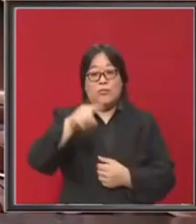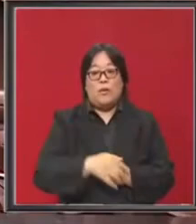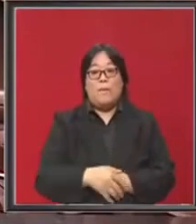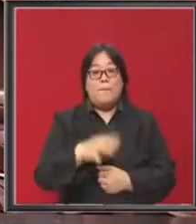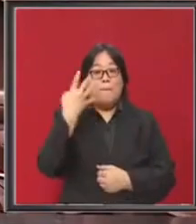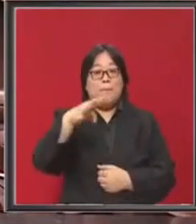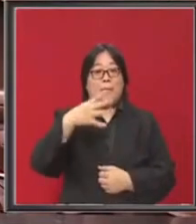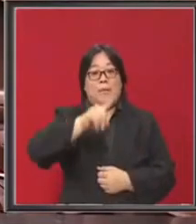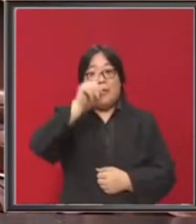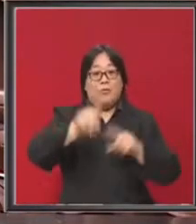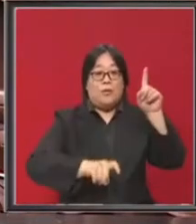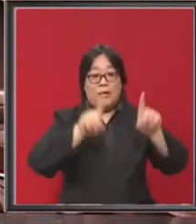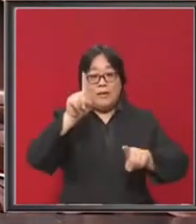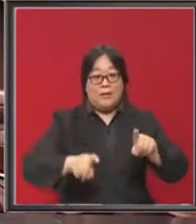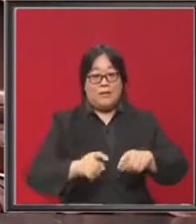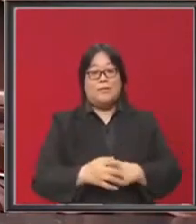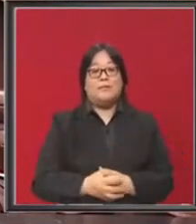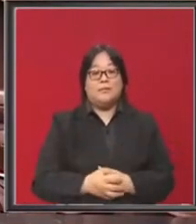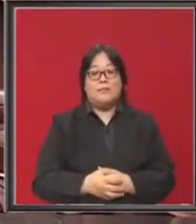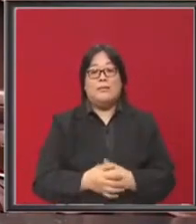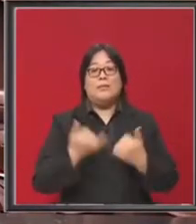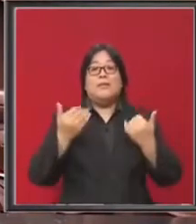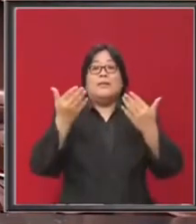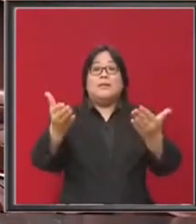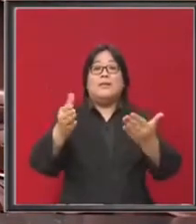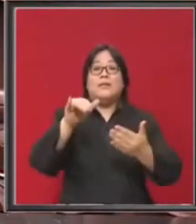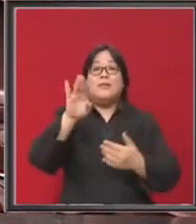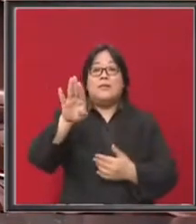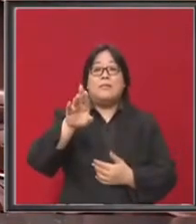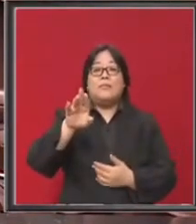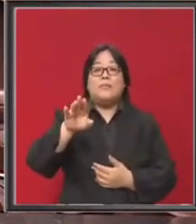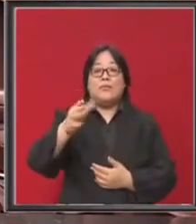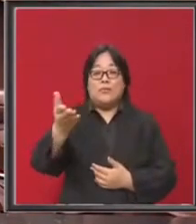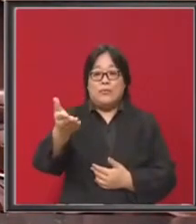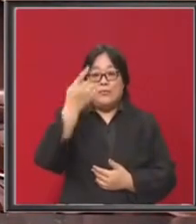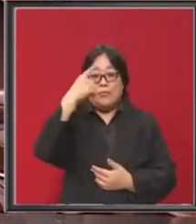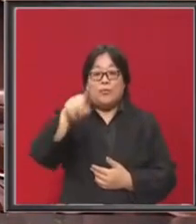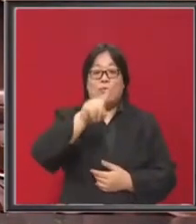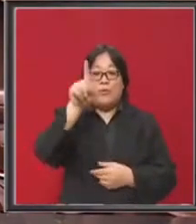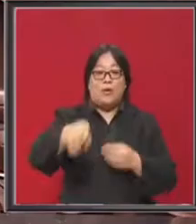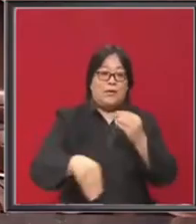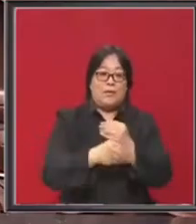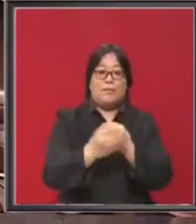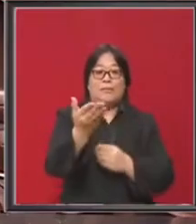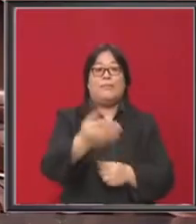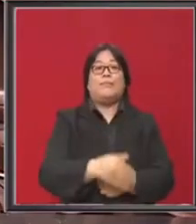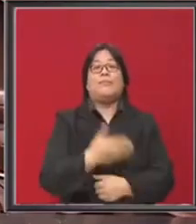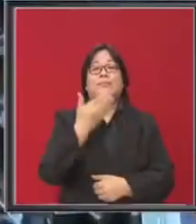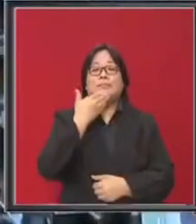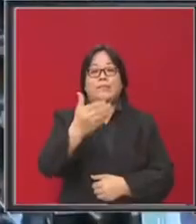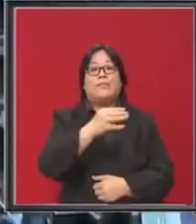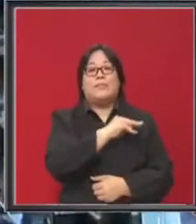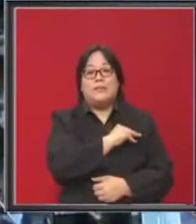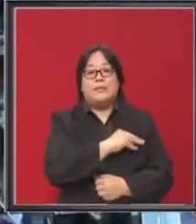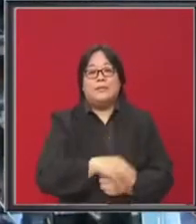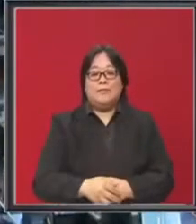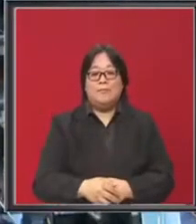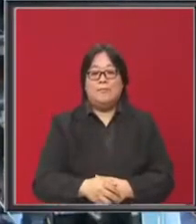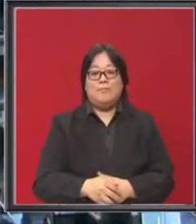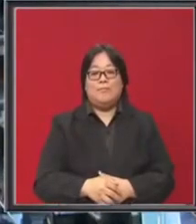14 soalan JVC penculikannya yang memproduksi Hasan untuk teman pertama semoga sih yang menteri